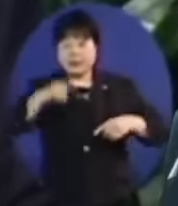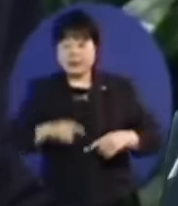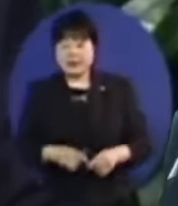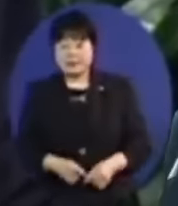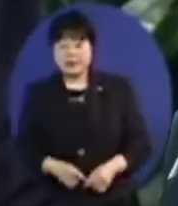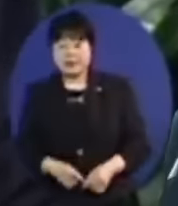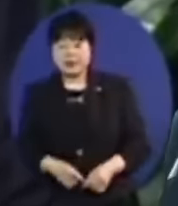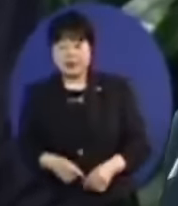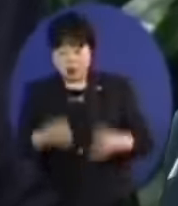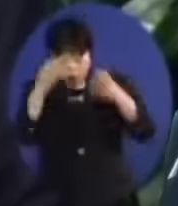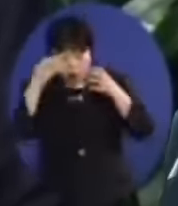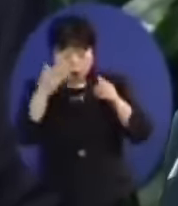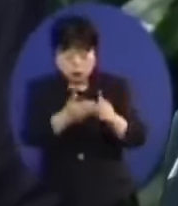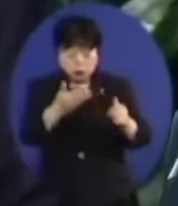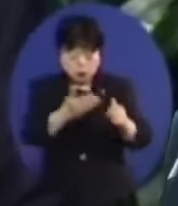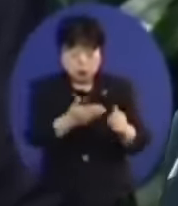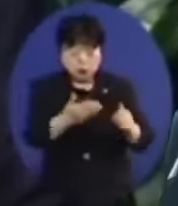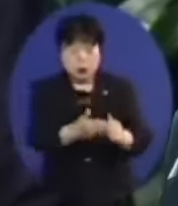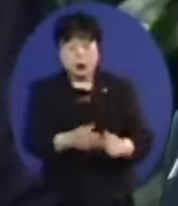잘났느냐.